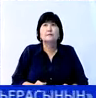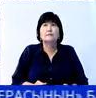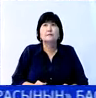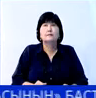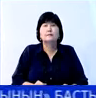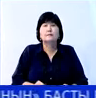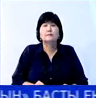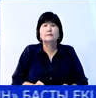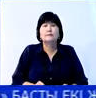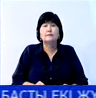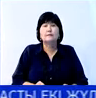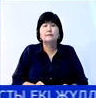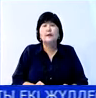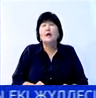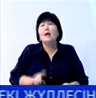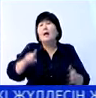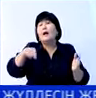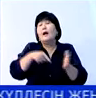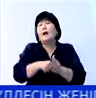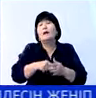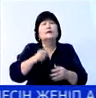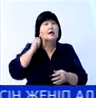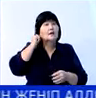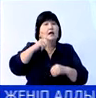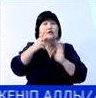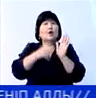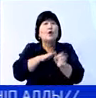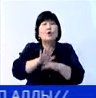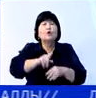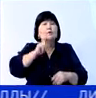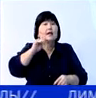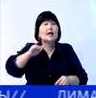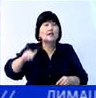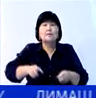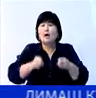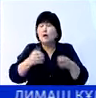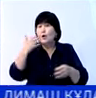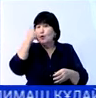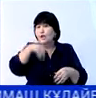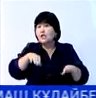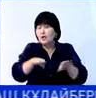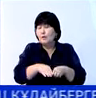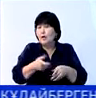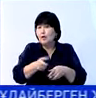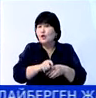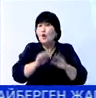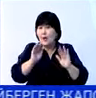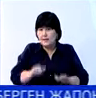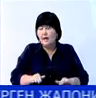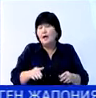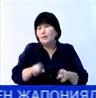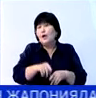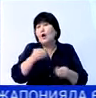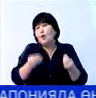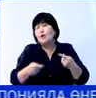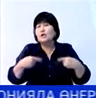телеарнасы. Шахарымызда кәмелет жасқа толмаған жасөспірімдер арасындағы қылмыс өткен жылмен салыстырғанда едәуір азайған. Алайда ойын